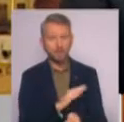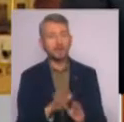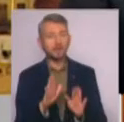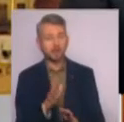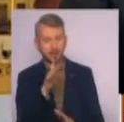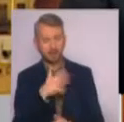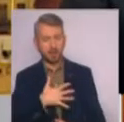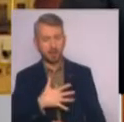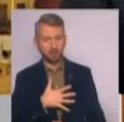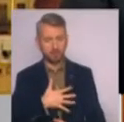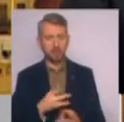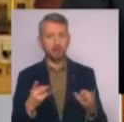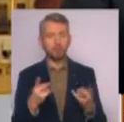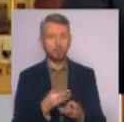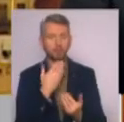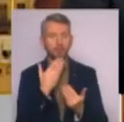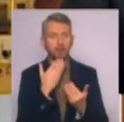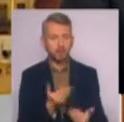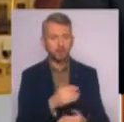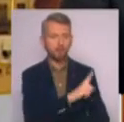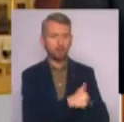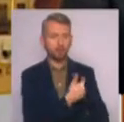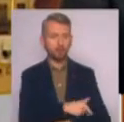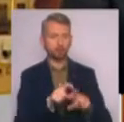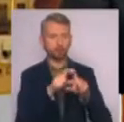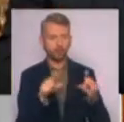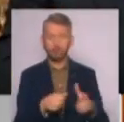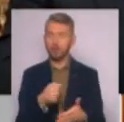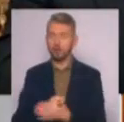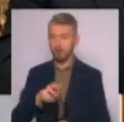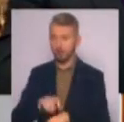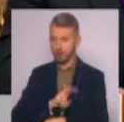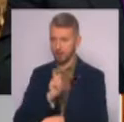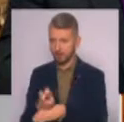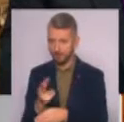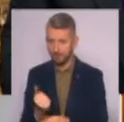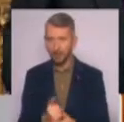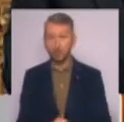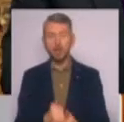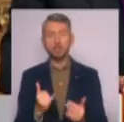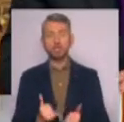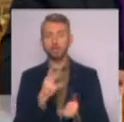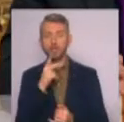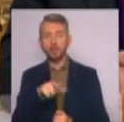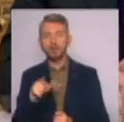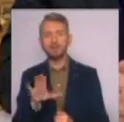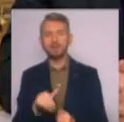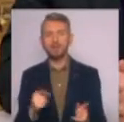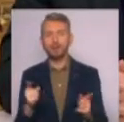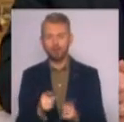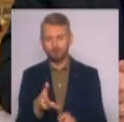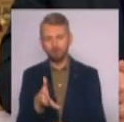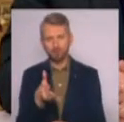при кашлі, потрібно звертатися в медичну установу. До лікаря. Да. Шановні глядачі, після короткої реклами